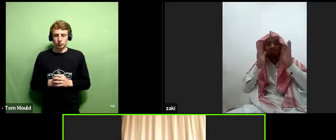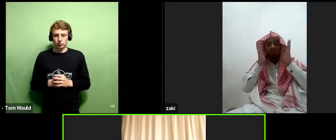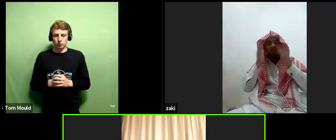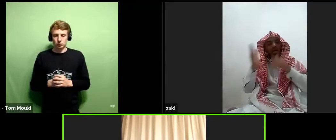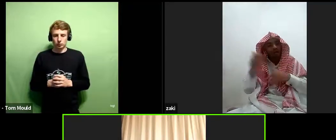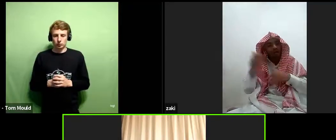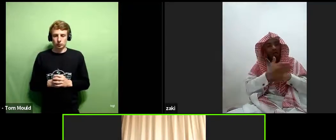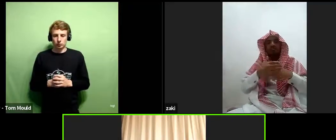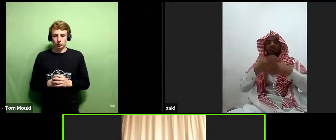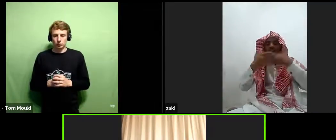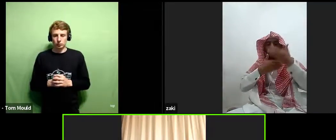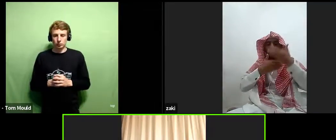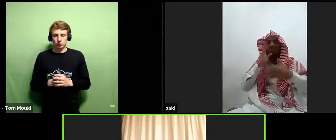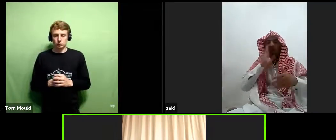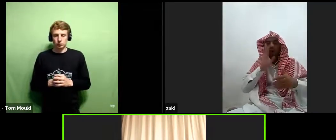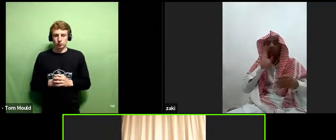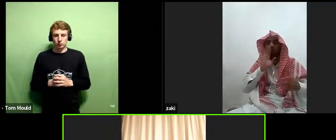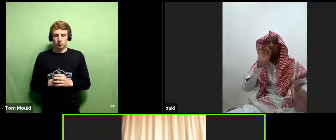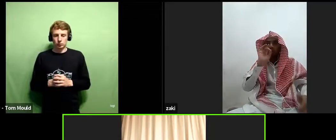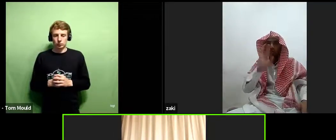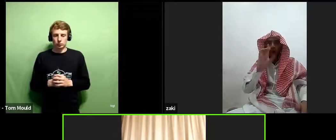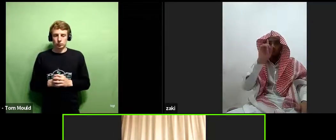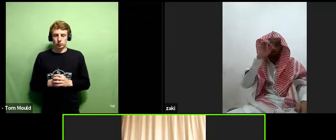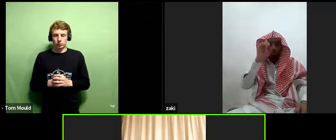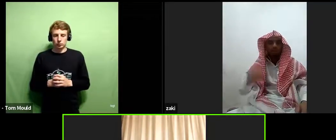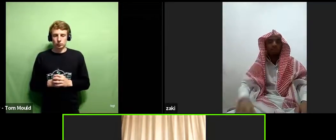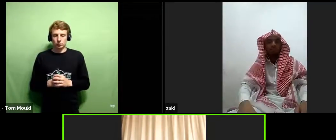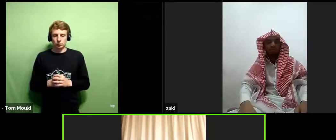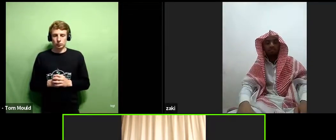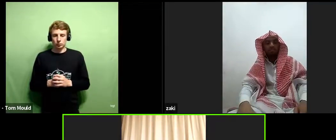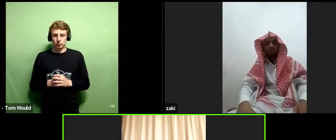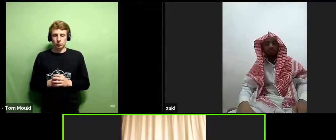رمضان، والله تعالى أعلم.